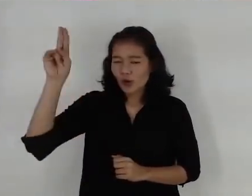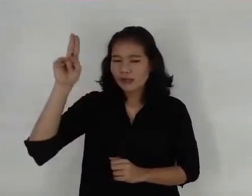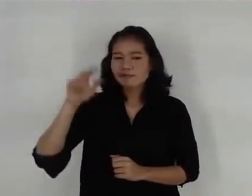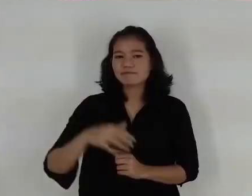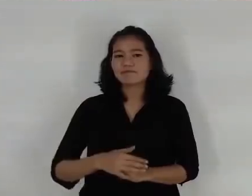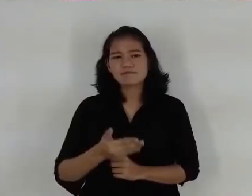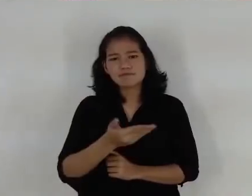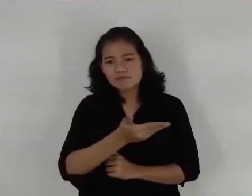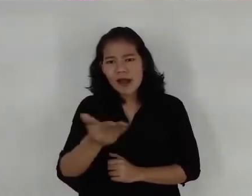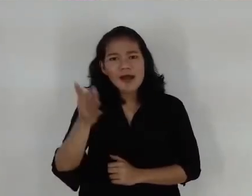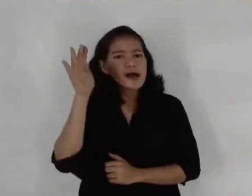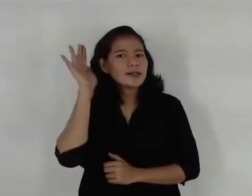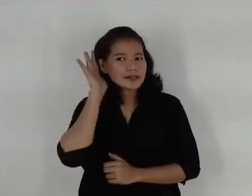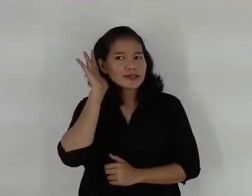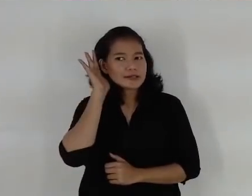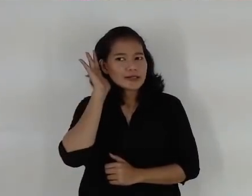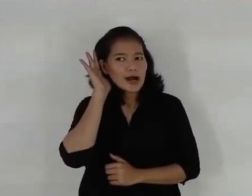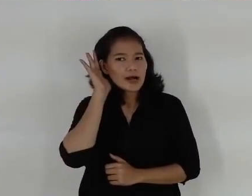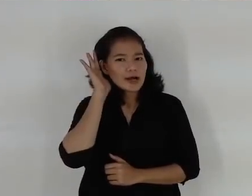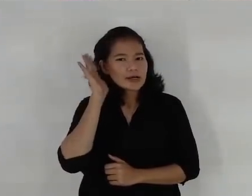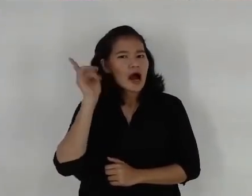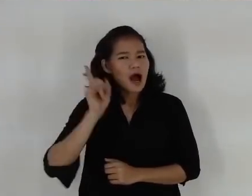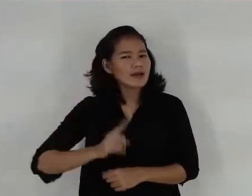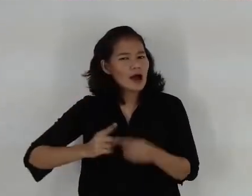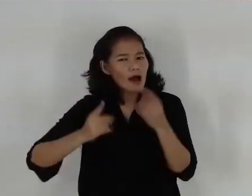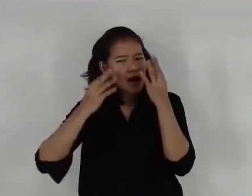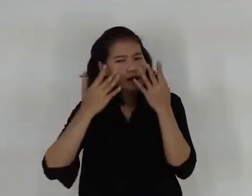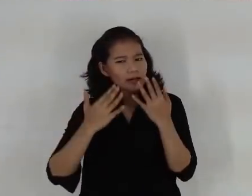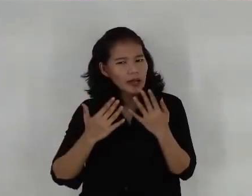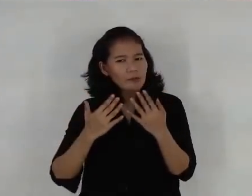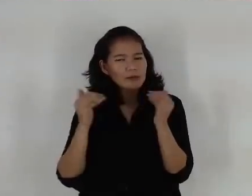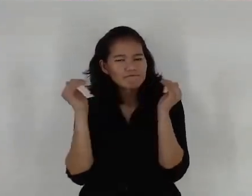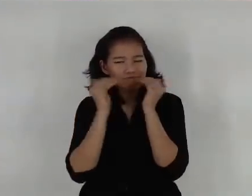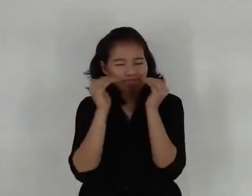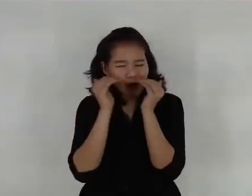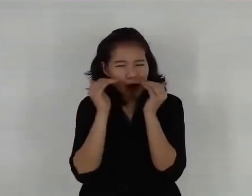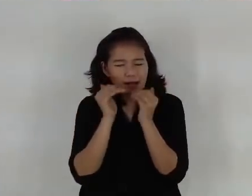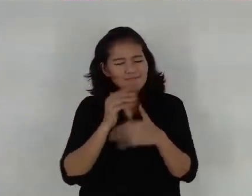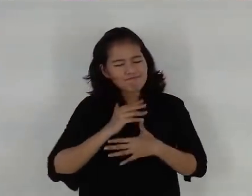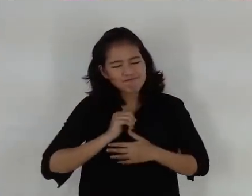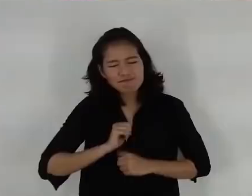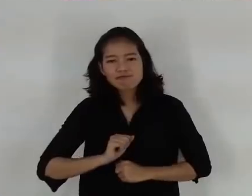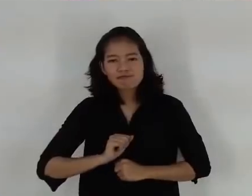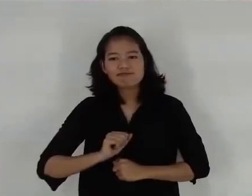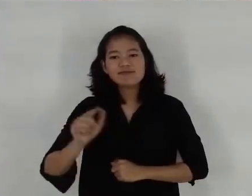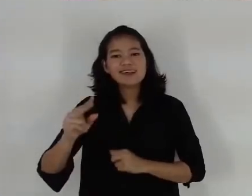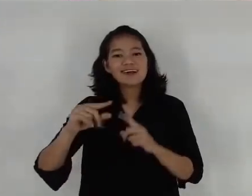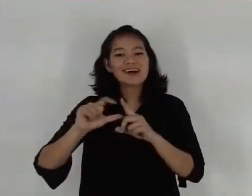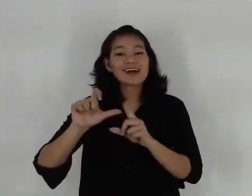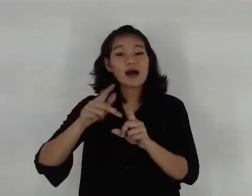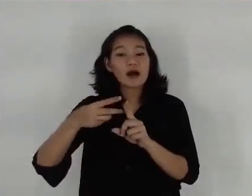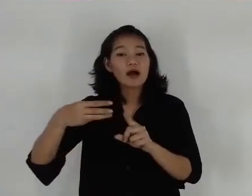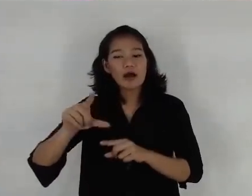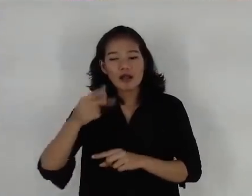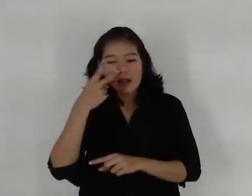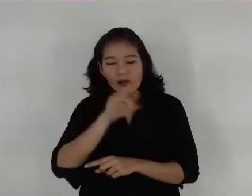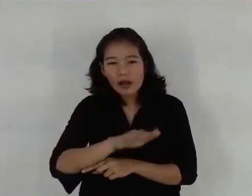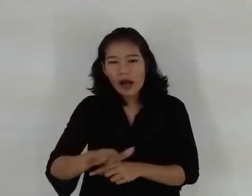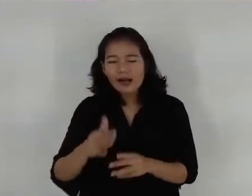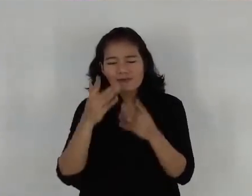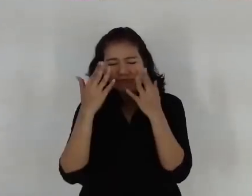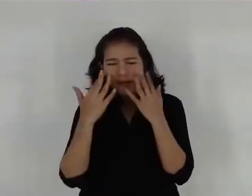dengar di ramma terdengar ratapan dan tangisan yang pahit pedih Rachel menangisi anak-anaknya